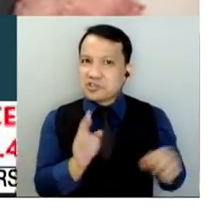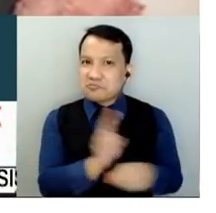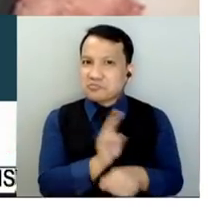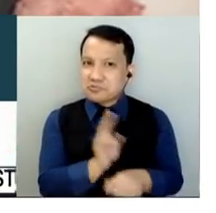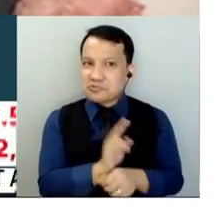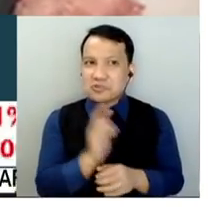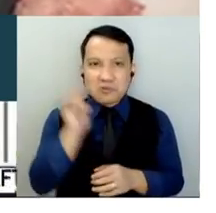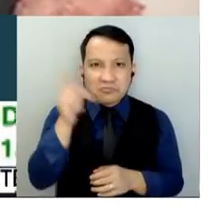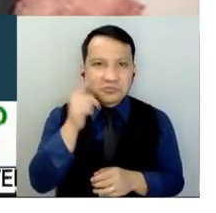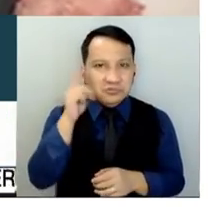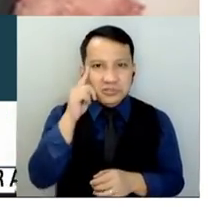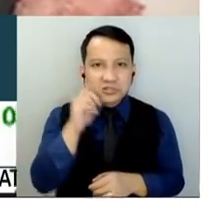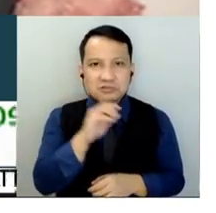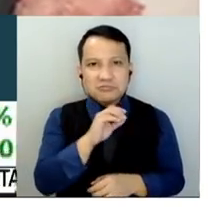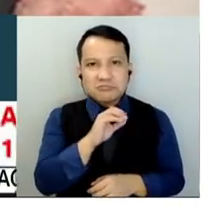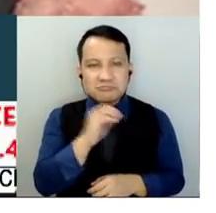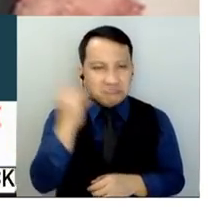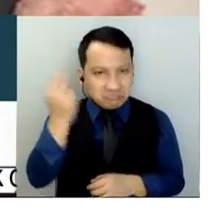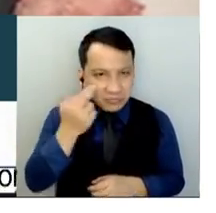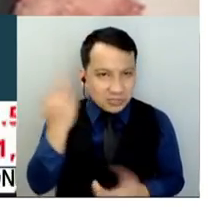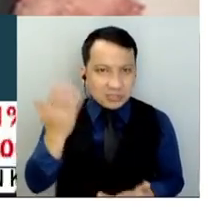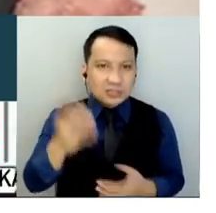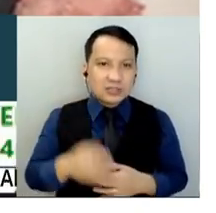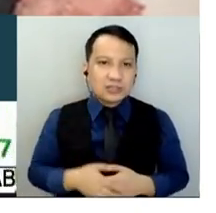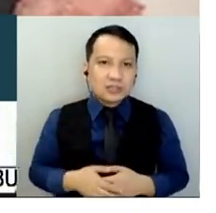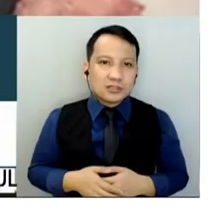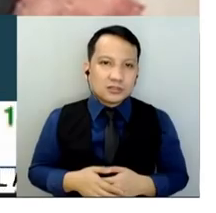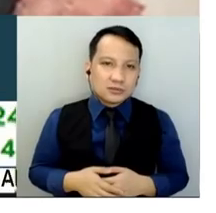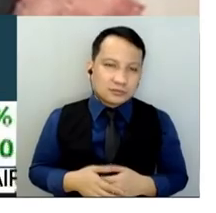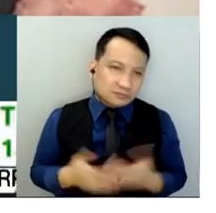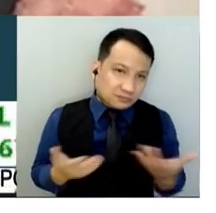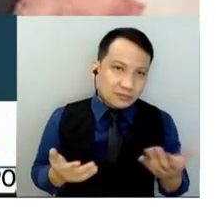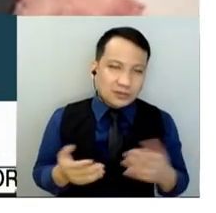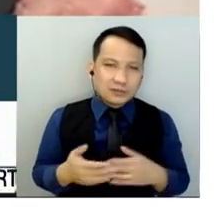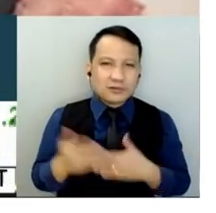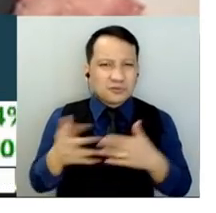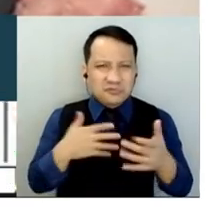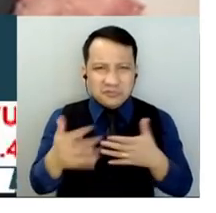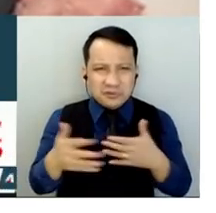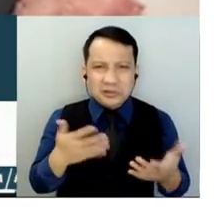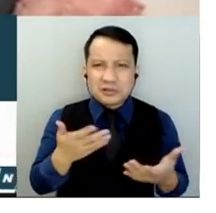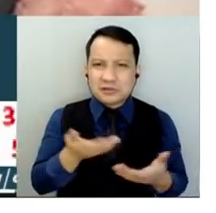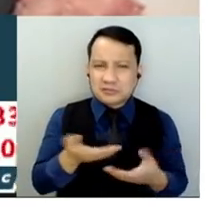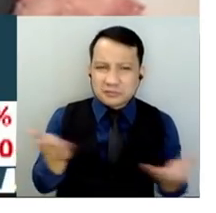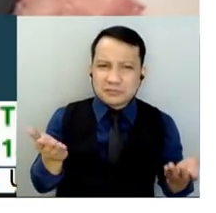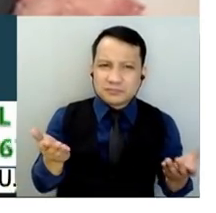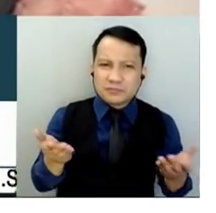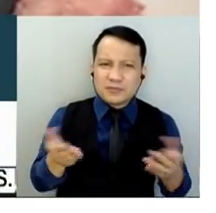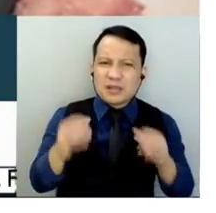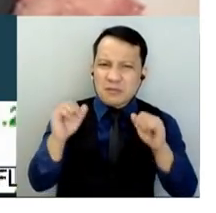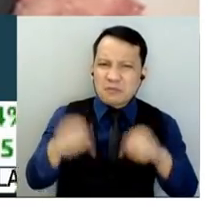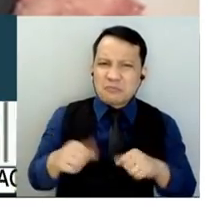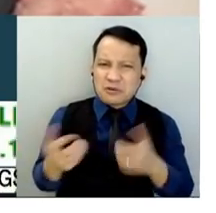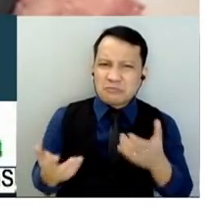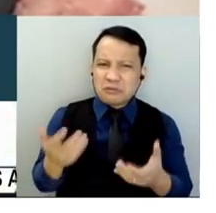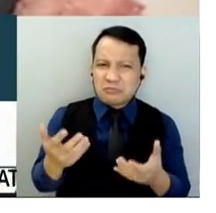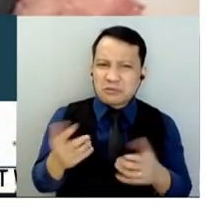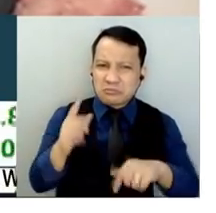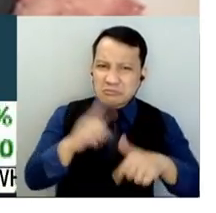pwedeng gamitin for political reasons, for example, like increasement, etc. Baka doon pa rather